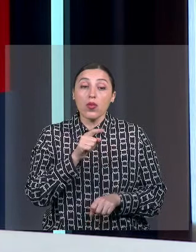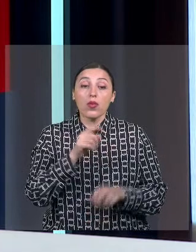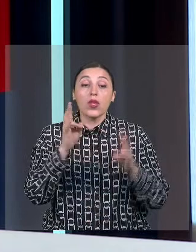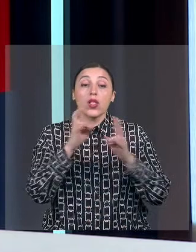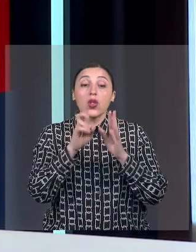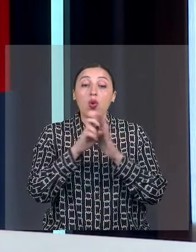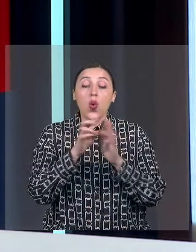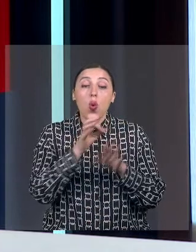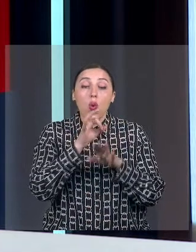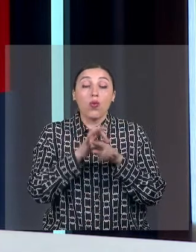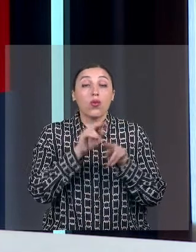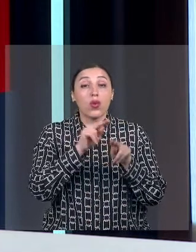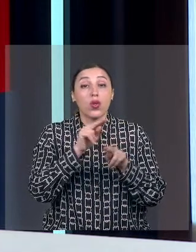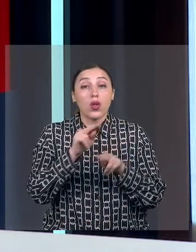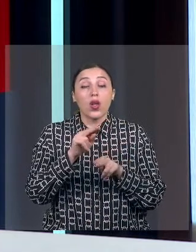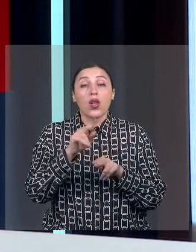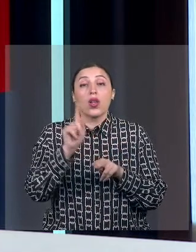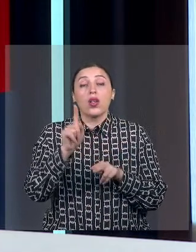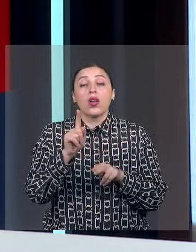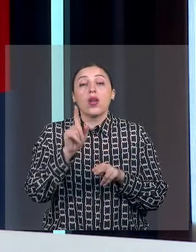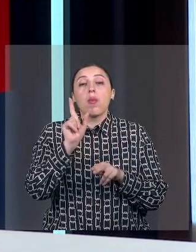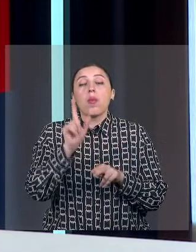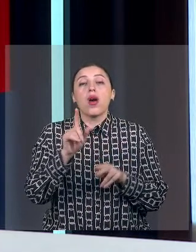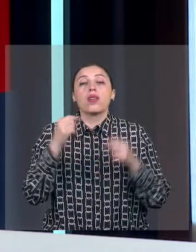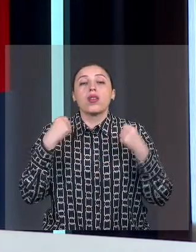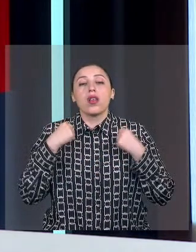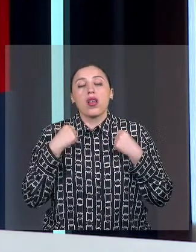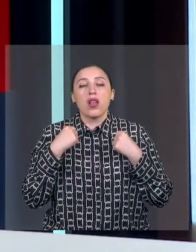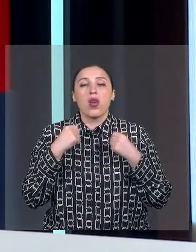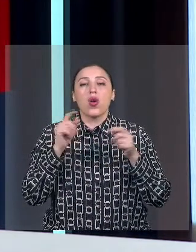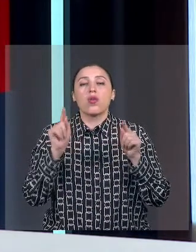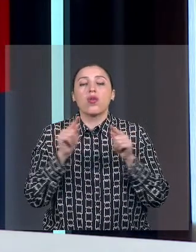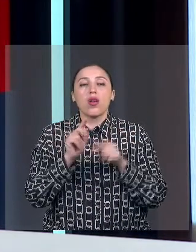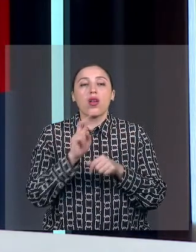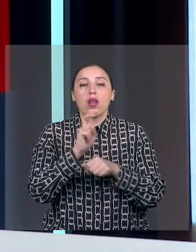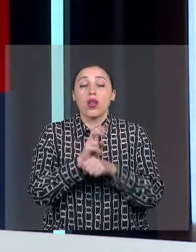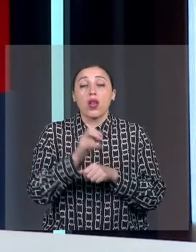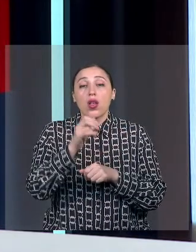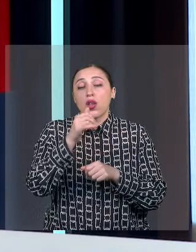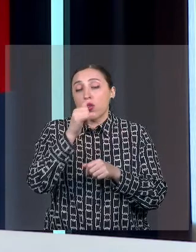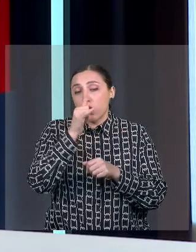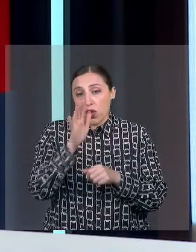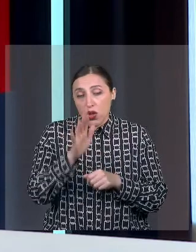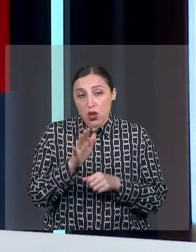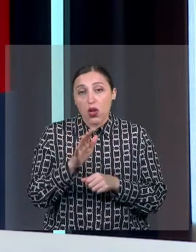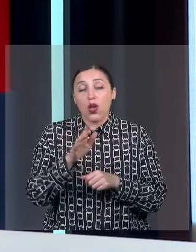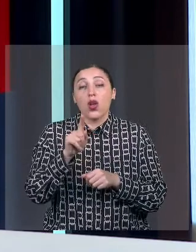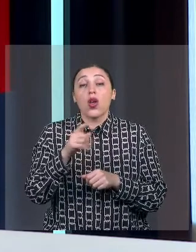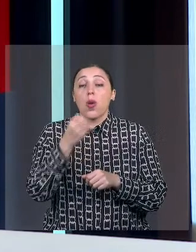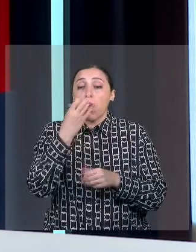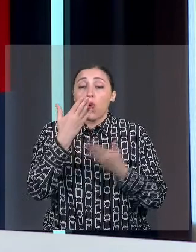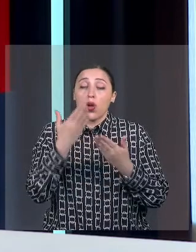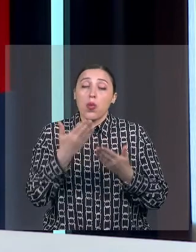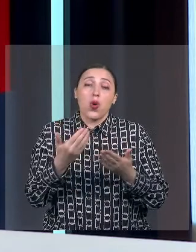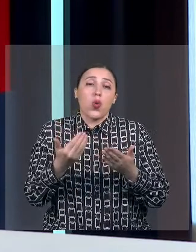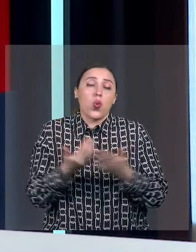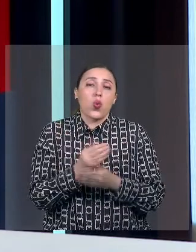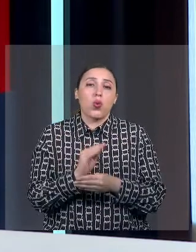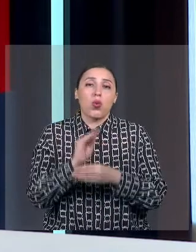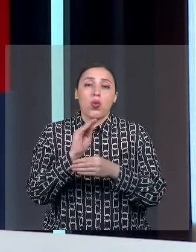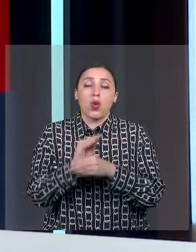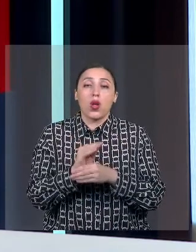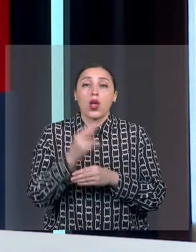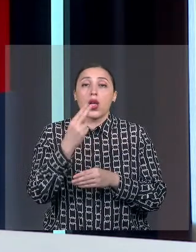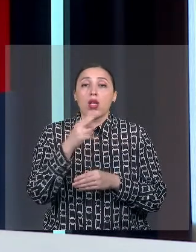ներքո։ Ուխտավորների այցերն այնտեղ արգելելուց ամիսներ անց Բաքուն հիմա էլ պնդում է, թե իր վերահսկողության տակ անցած